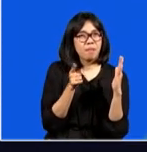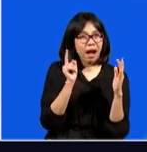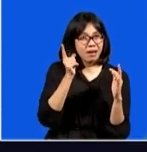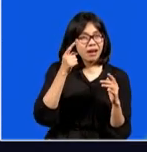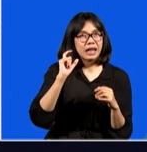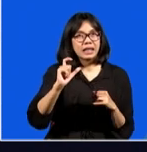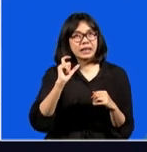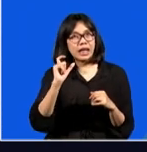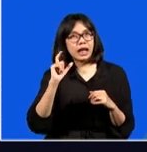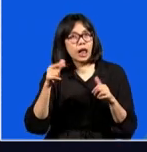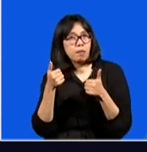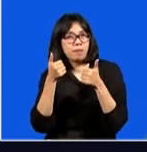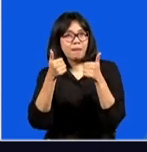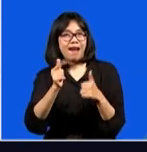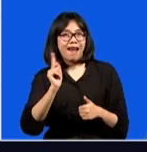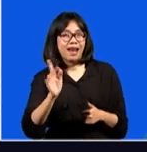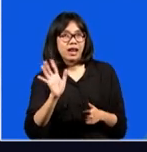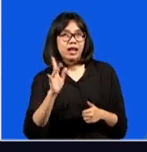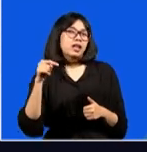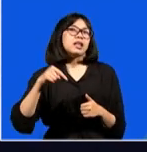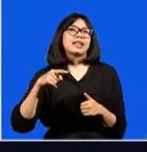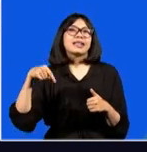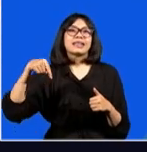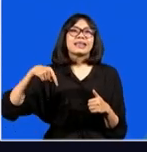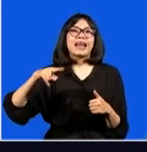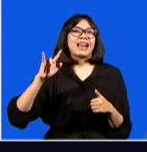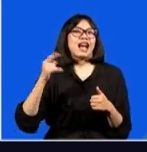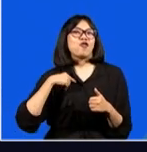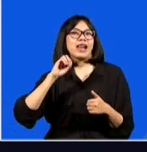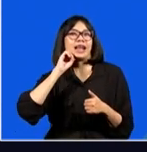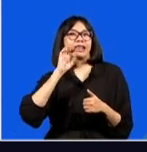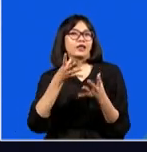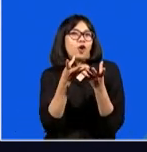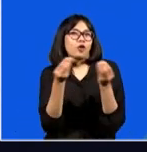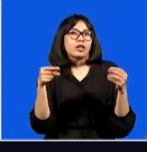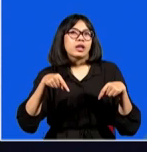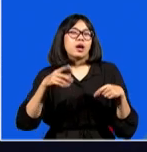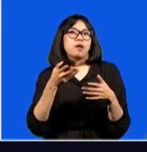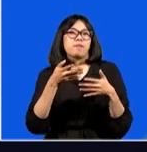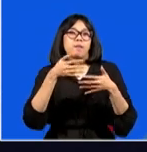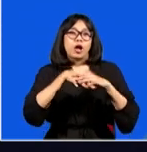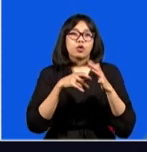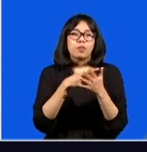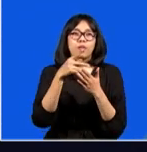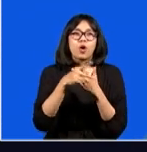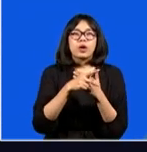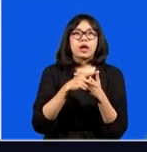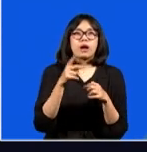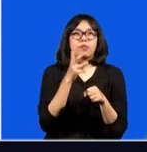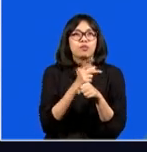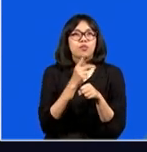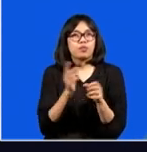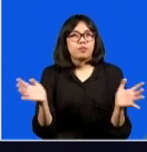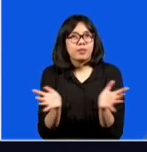ya cara yang lebih baik dan pertanyaan itu sekarang bisa dijawab kita bisa masuk ke pmm untuk menemukan suatu ilmu baru